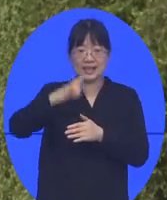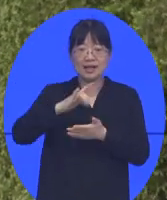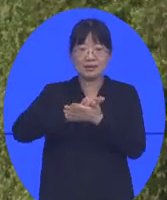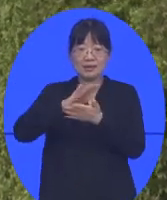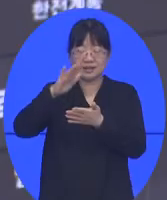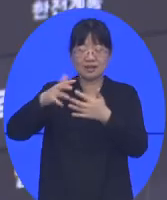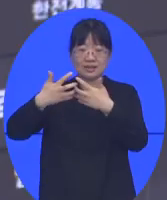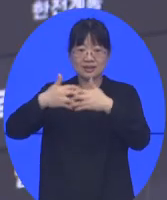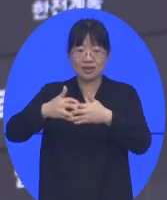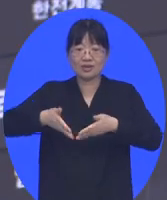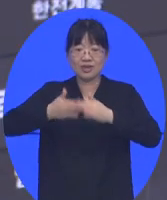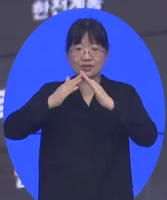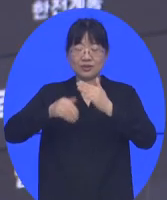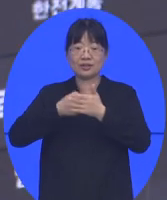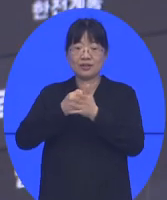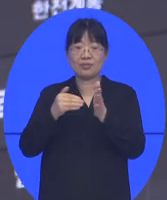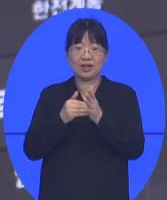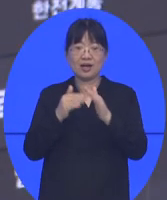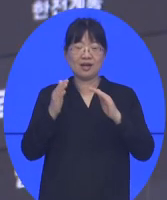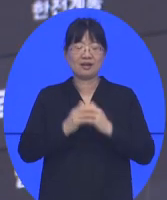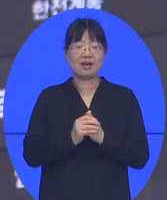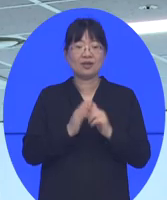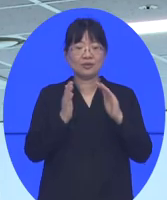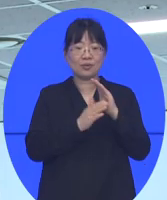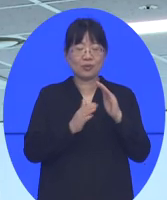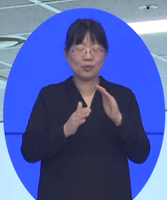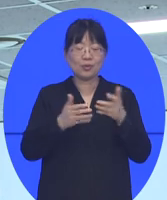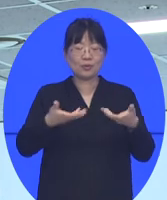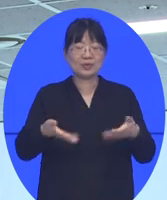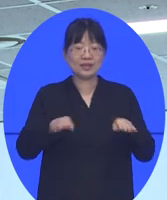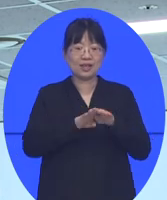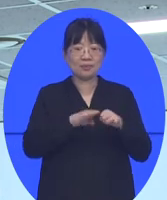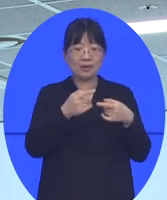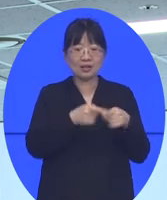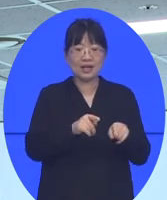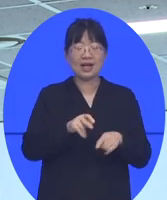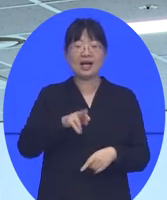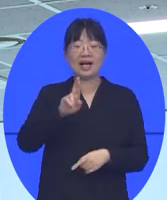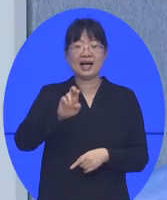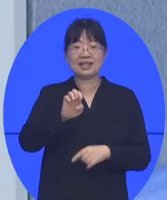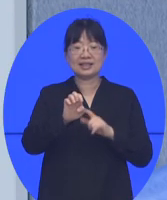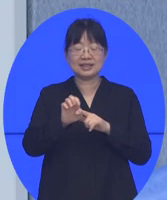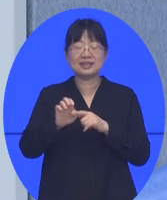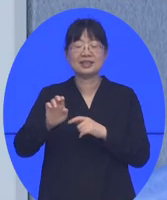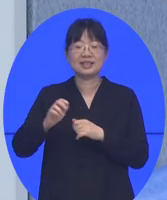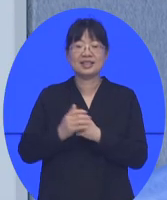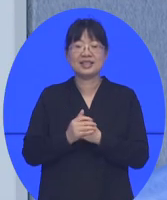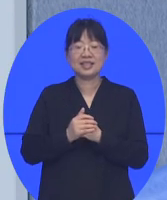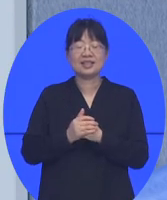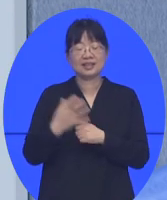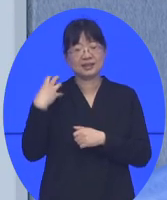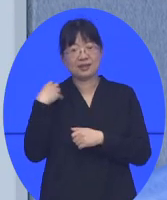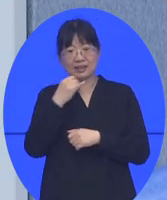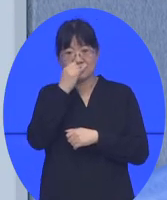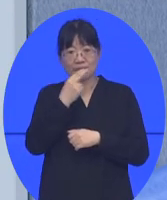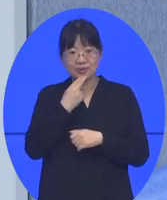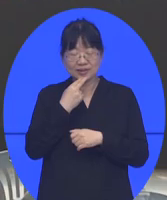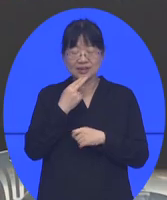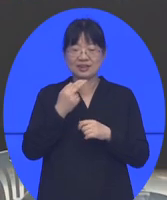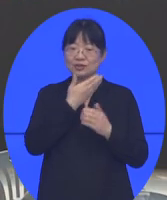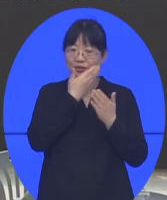방침을 정했습니다. 또 민선 8기 공공기관 평가에 알리백 이행 여부 비중 있게 반영할